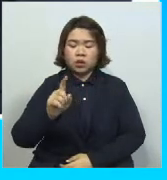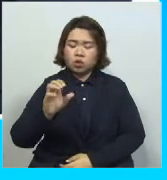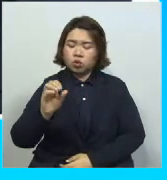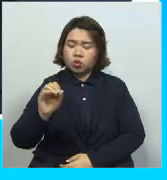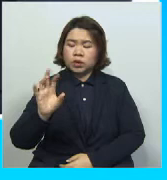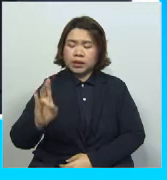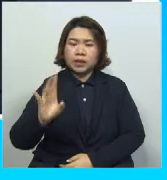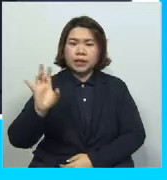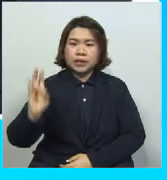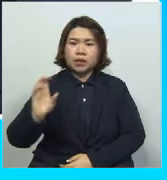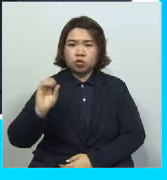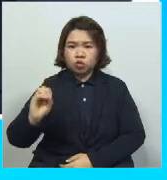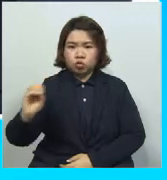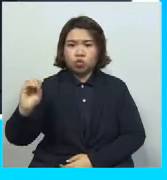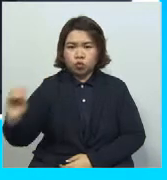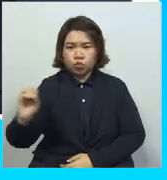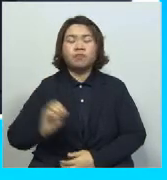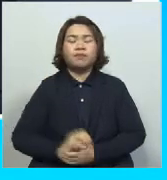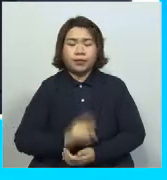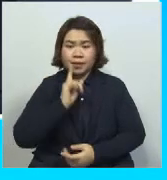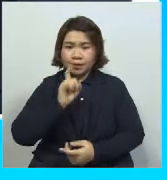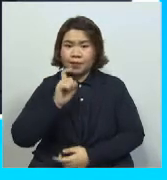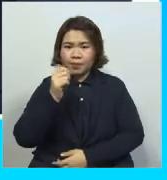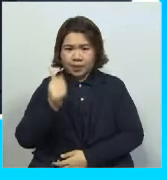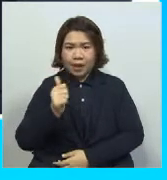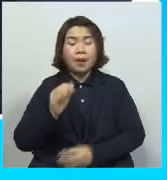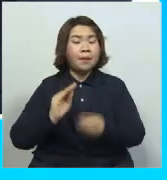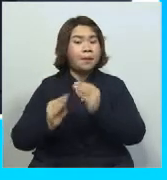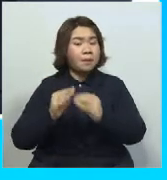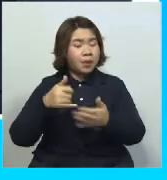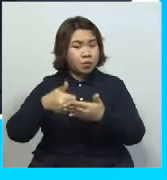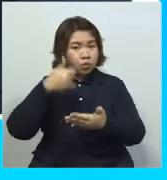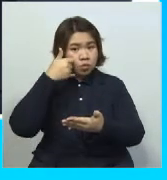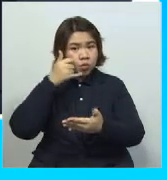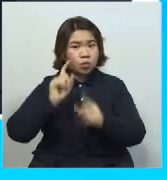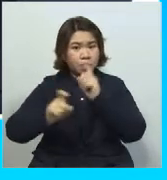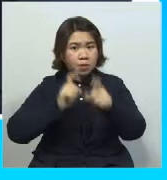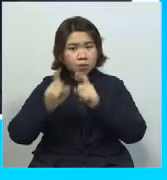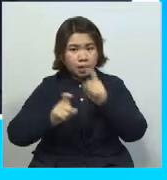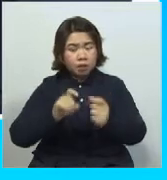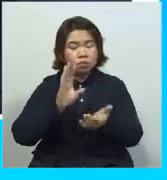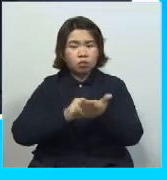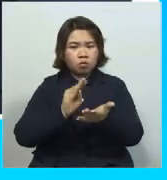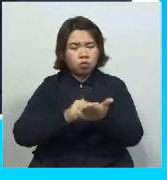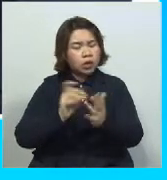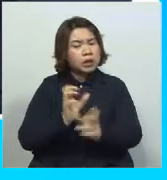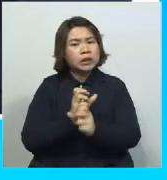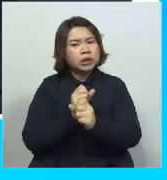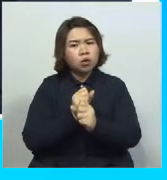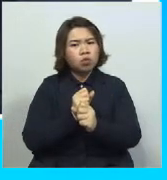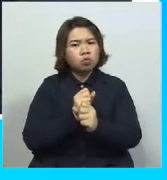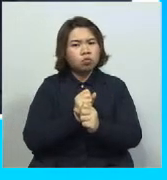02-127-7000 นะคะ ค่ะ ค่ะสามารถสอบถาม อ ัน นี้จะเป็นเบอร์ที่สามารถที่จะก็สอบถามเลยว่าเราต้องการสอบถ